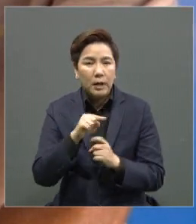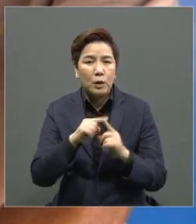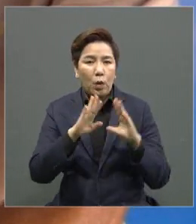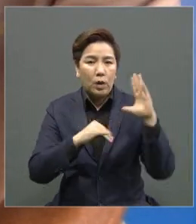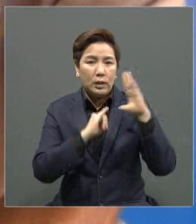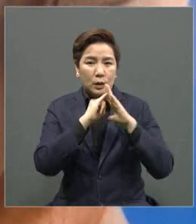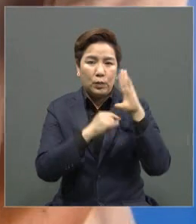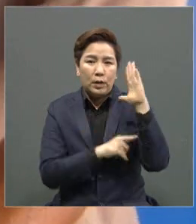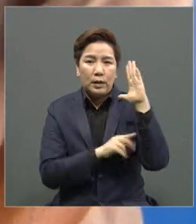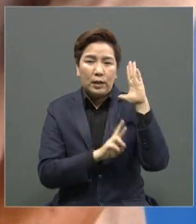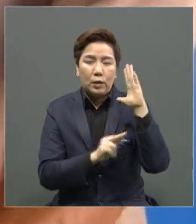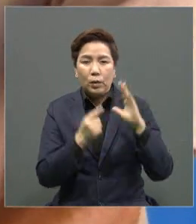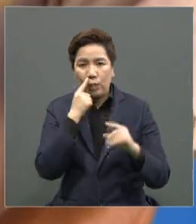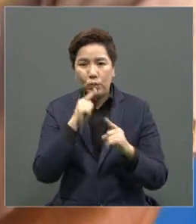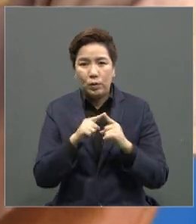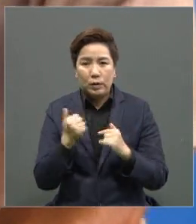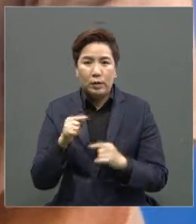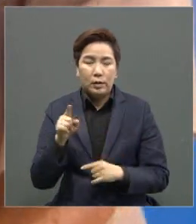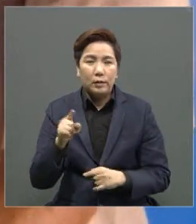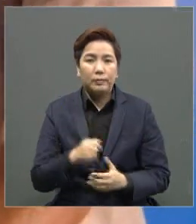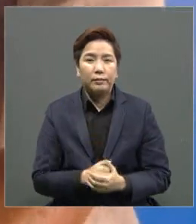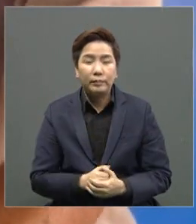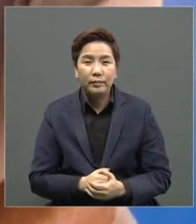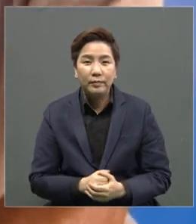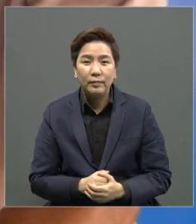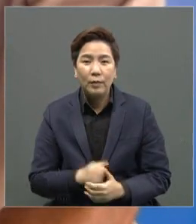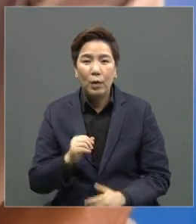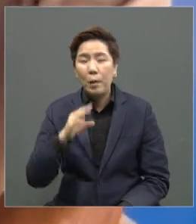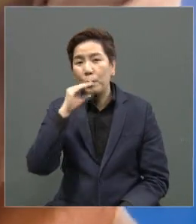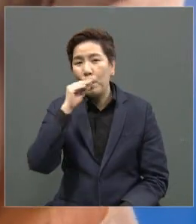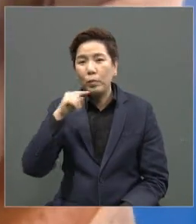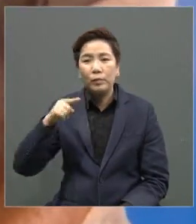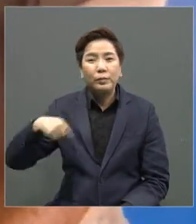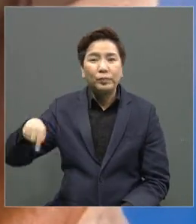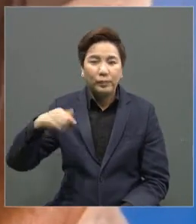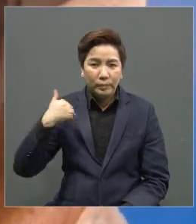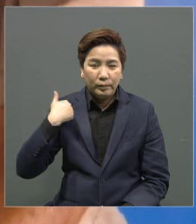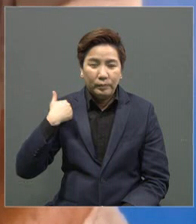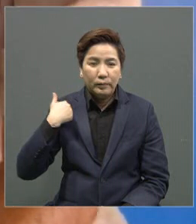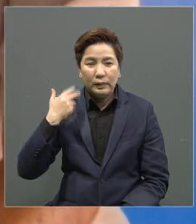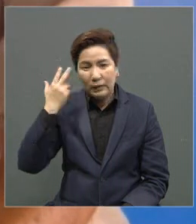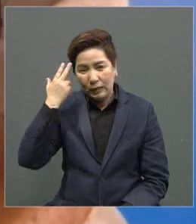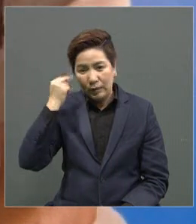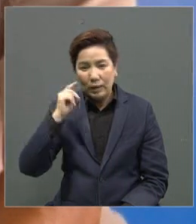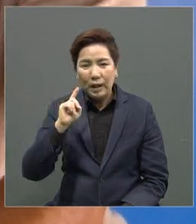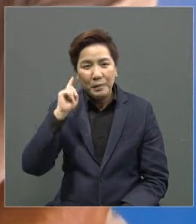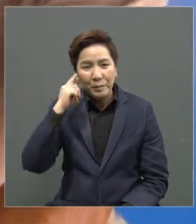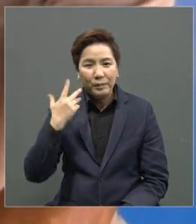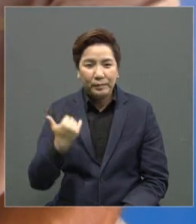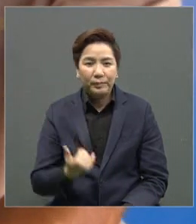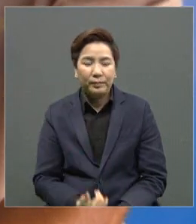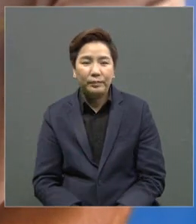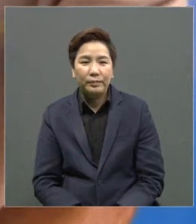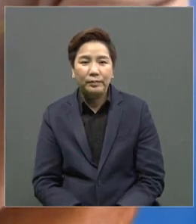นอง ไม่ไอ้พวกทุกอะไรก็ไอ้พวกรับจ้างจ้างมึงได้เห็นมึงพูดกันนะแม่มึงจะหานายกอะไรก็ไม่รู้ ม